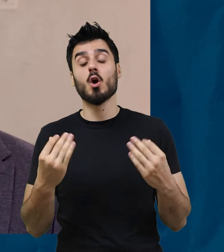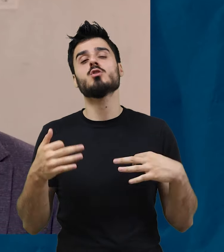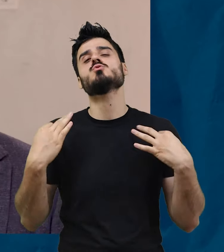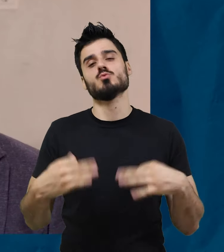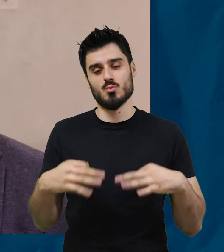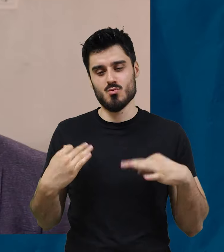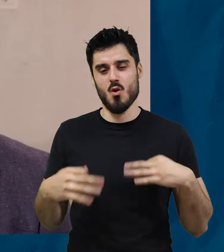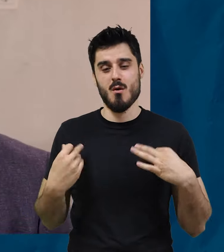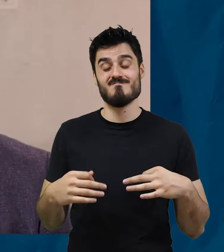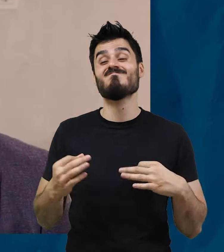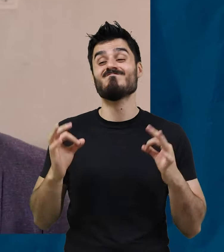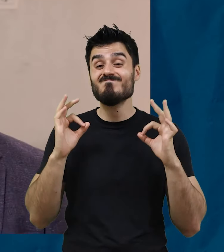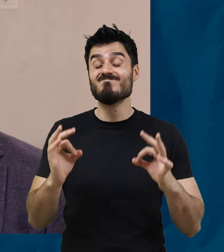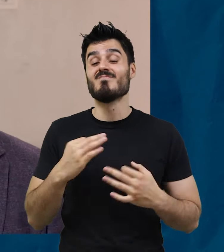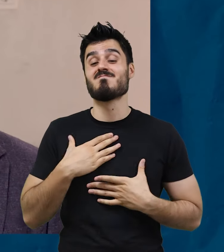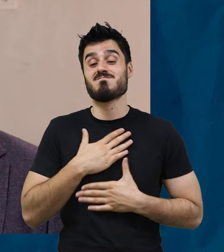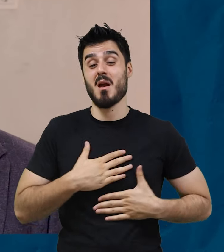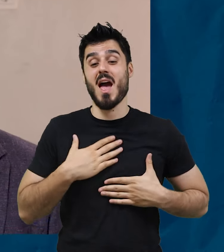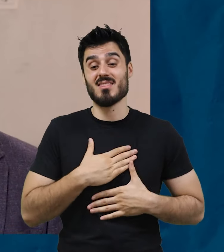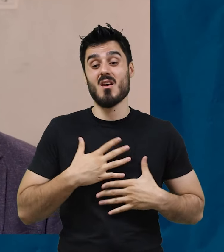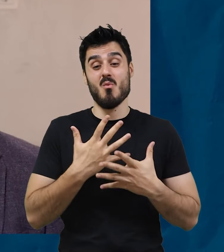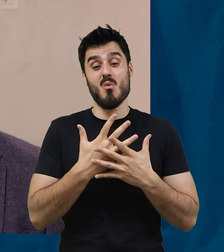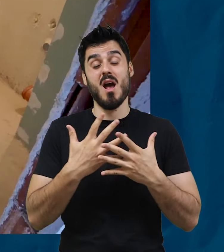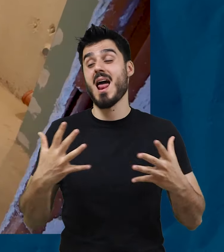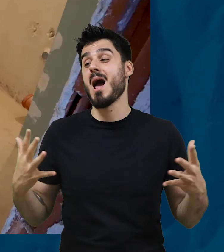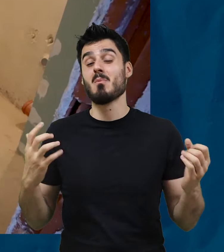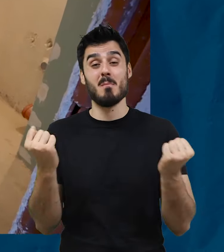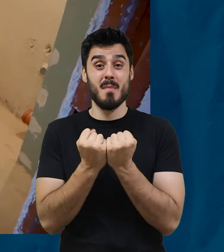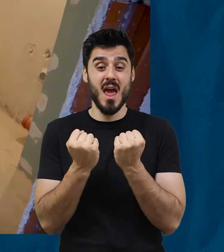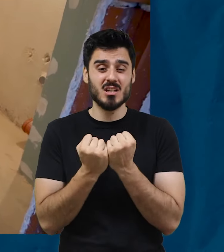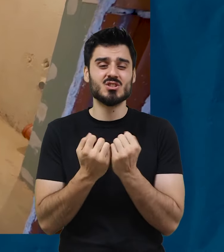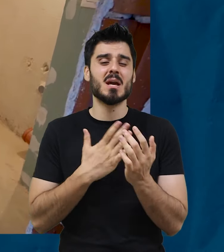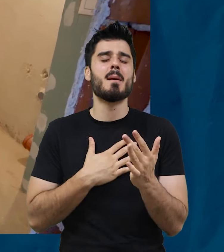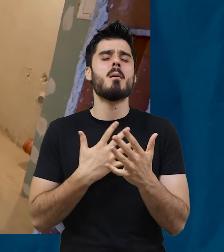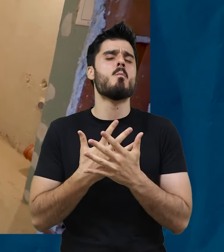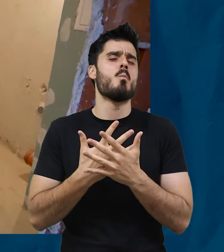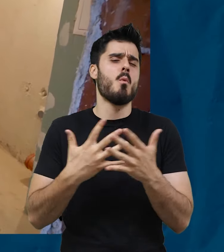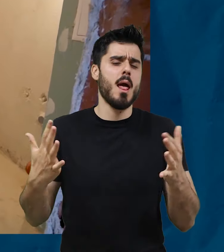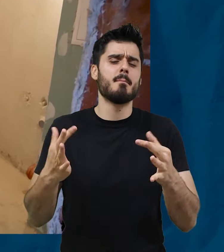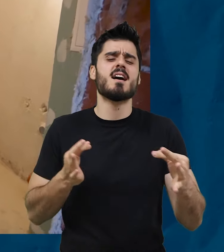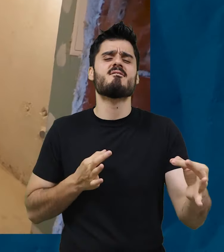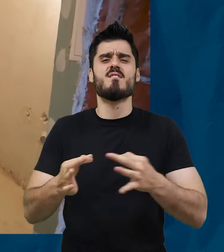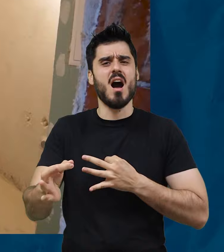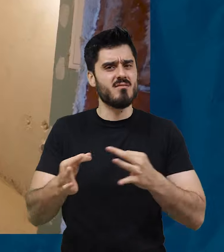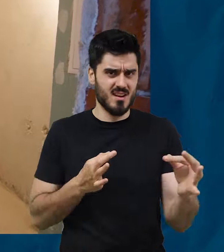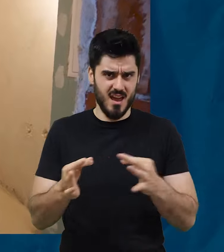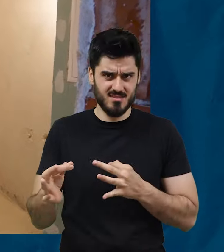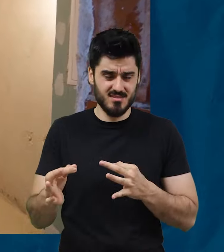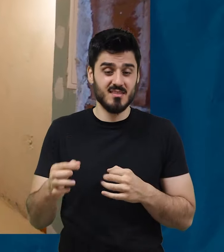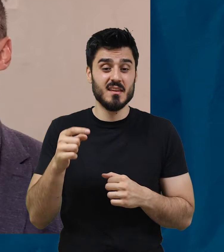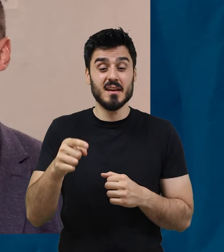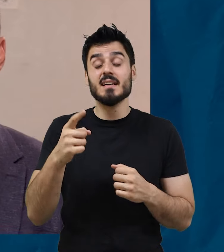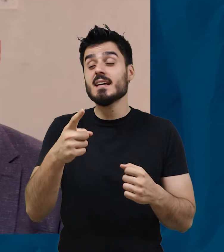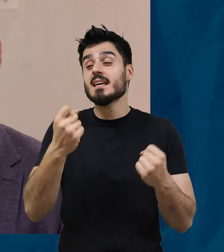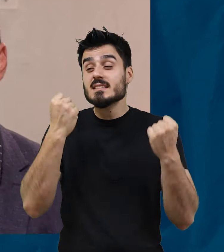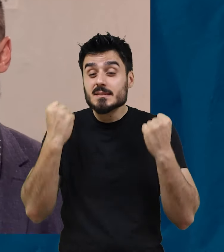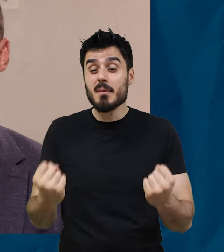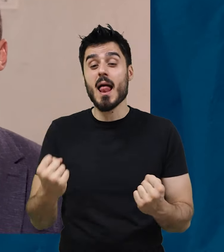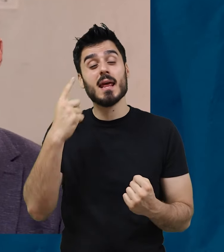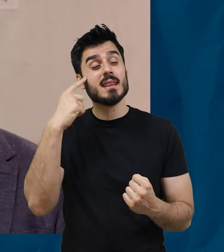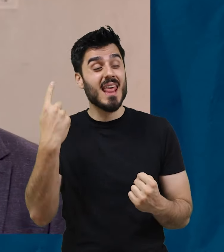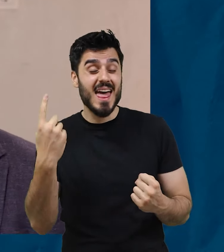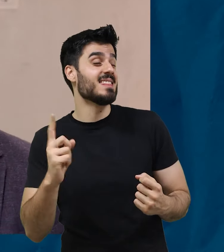е наистина с добро пространство, имаме достатъчно квадратура, може вътре да се развихриме, а пък и техните смели идеи за това, че трябва да има мокра и суха